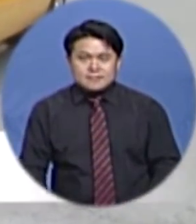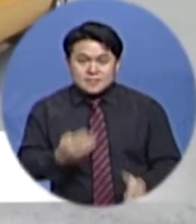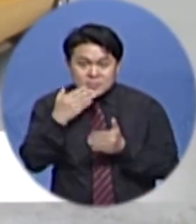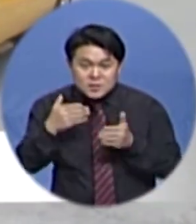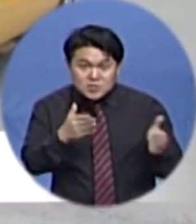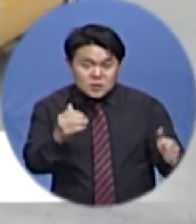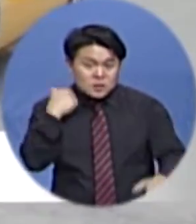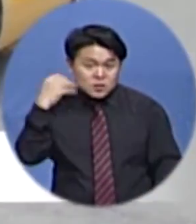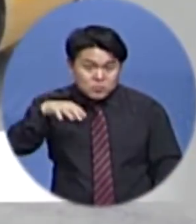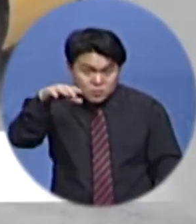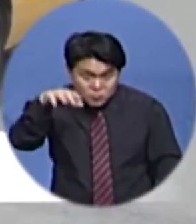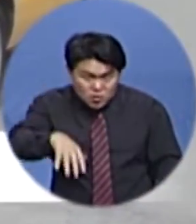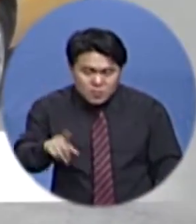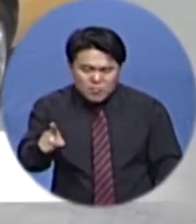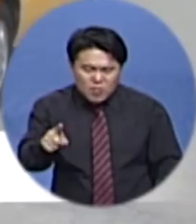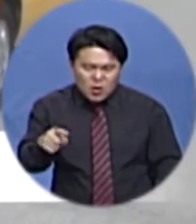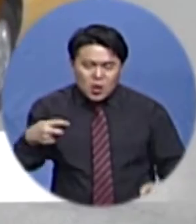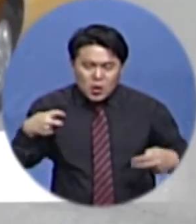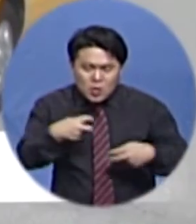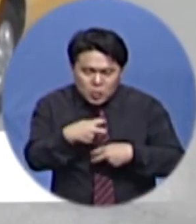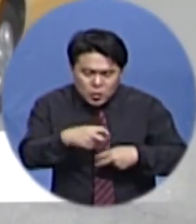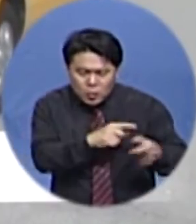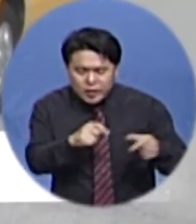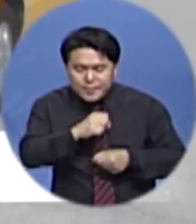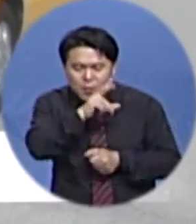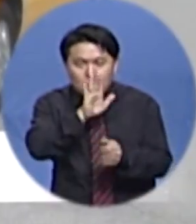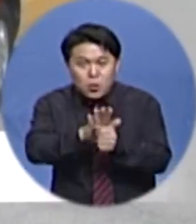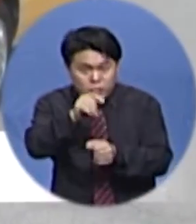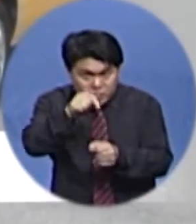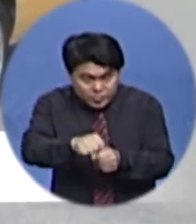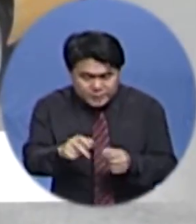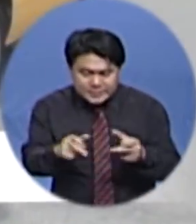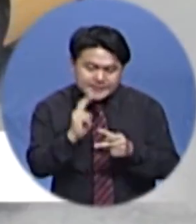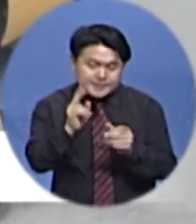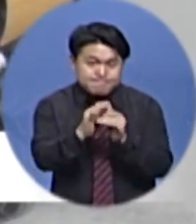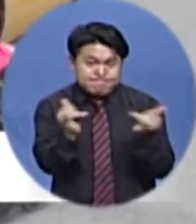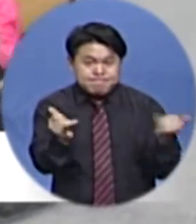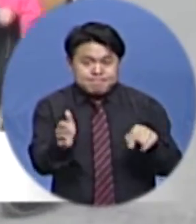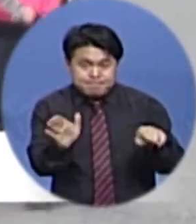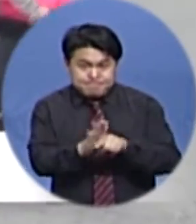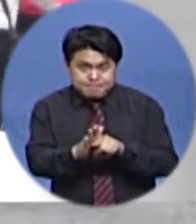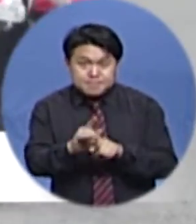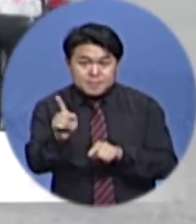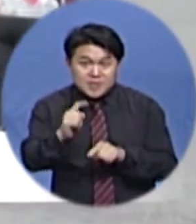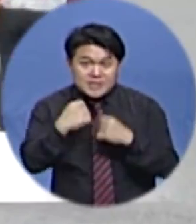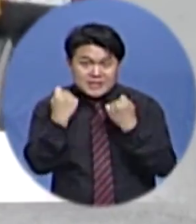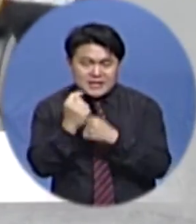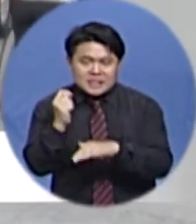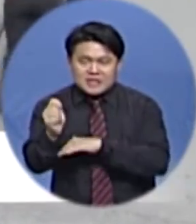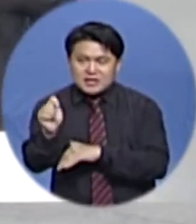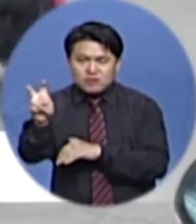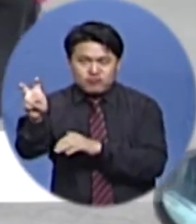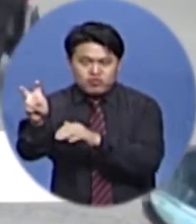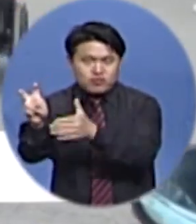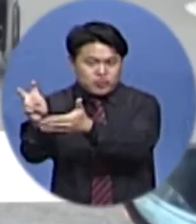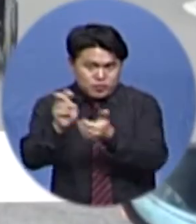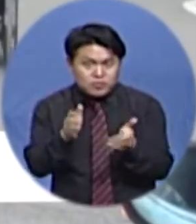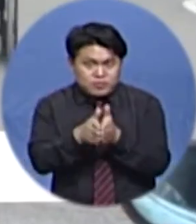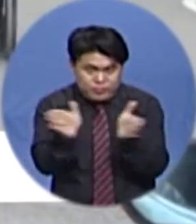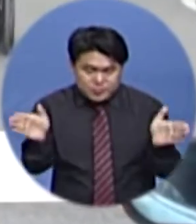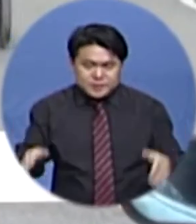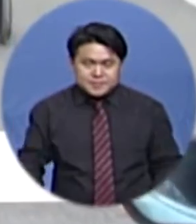경기도 의정부시가 교통약자의 이동 편의를 확대하기 위해 중증장애인들을 위한 개인 택시 20대를 도입한다고